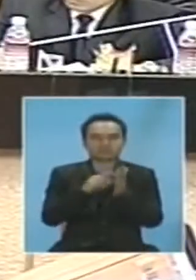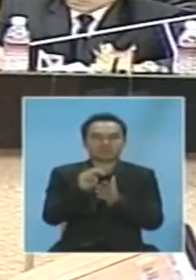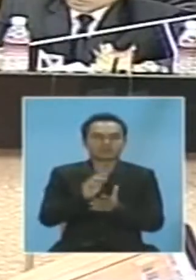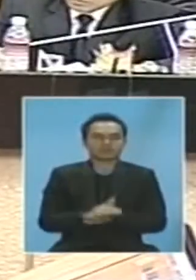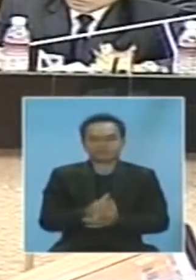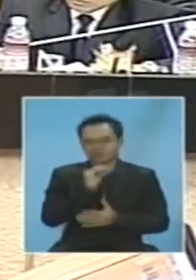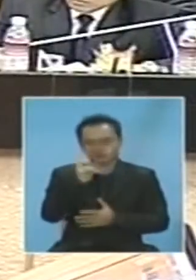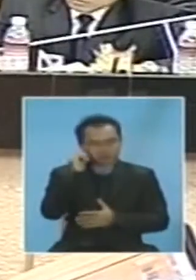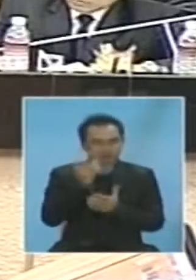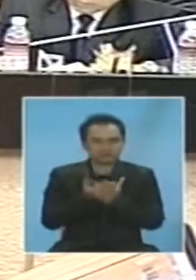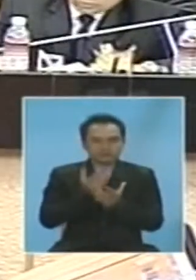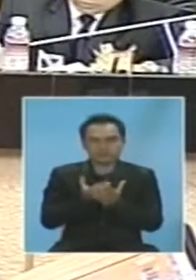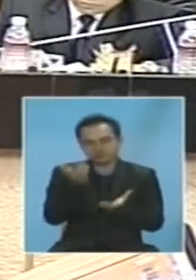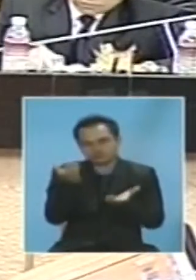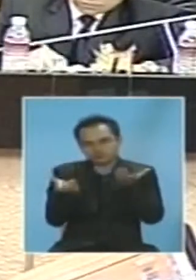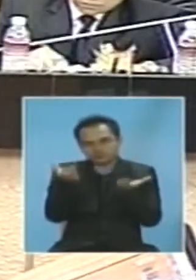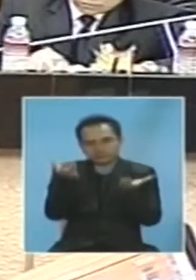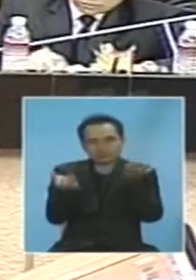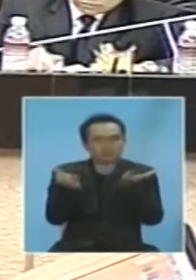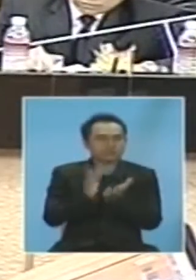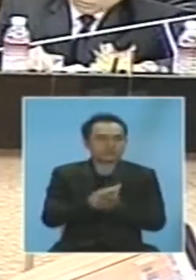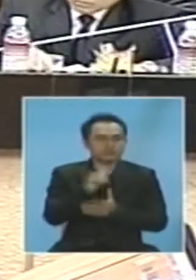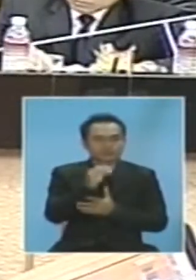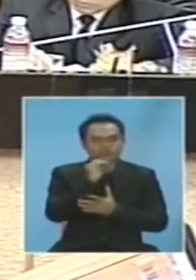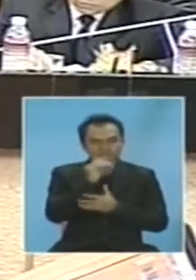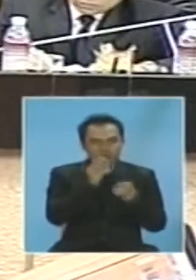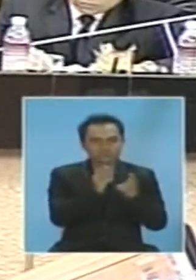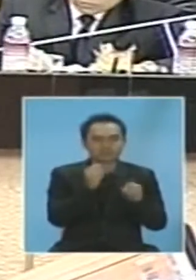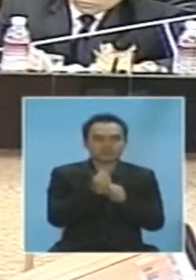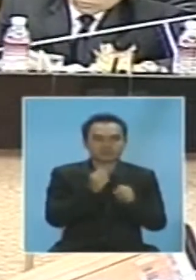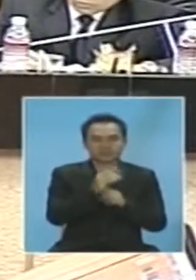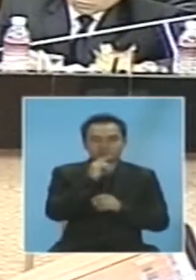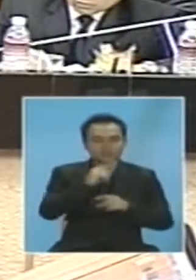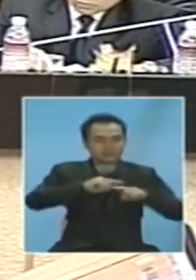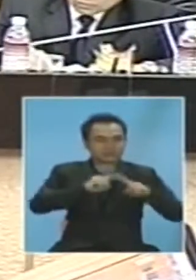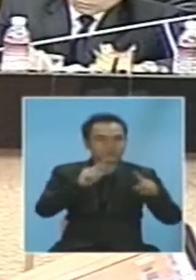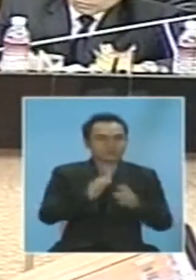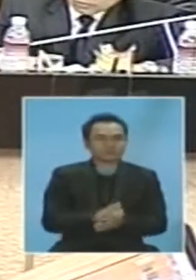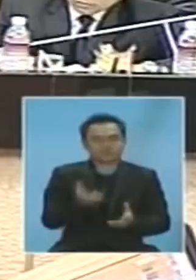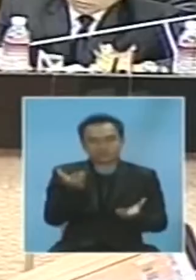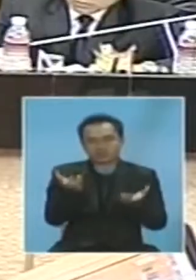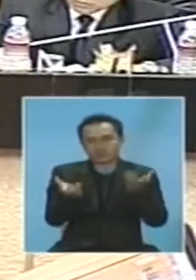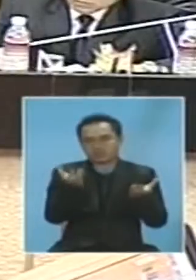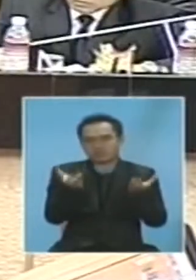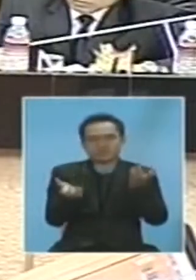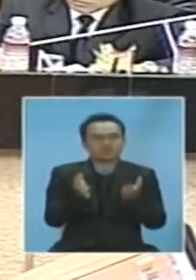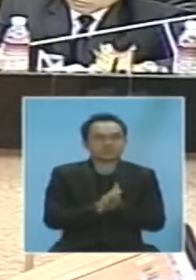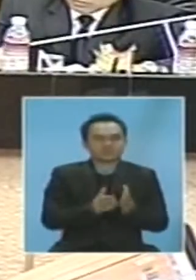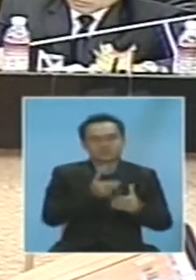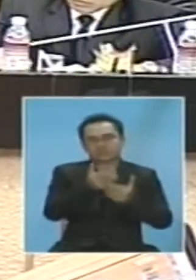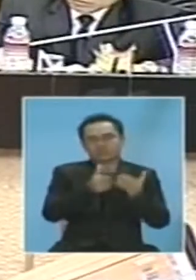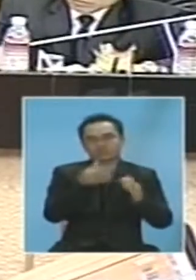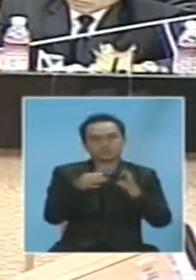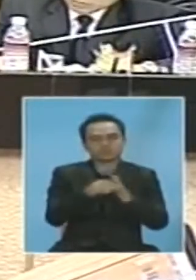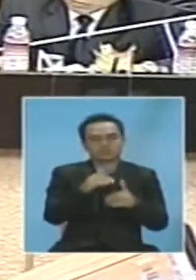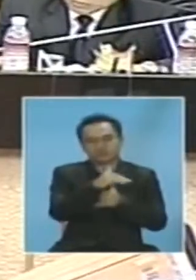าสต็อกซึ่งบางท่านอาจเห็นว่าต่อให้แตกต่างกันก็ยังมีผลที่เรียกว่าการขาดทุนทางบั